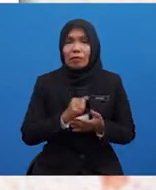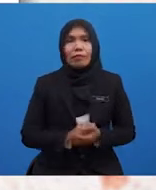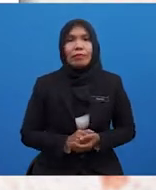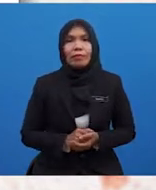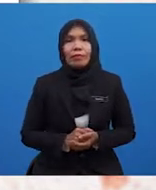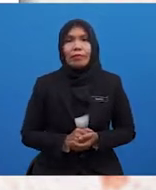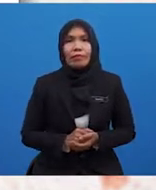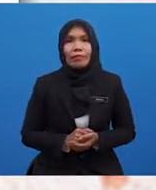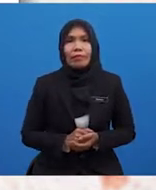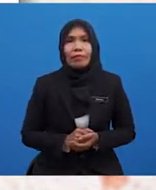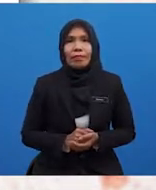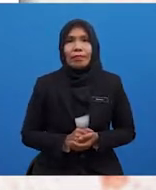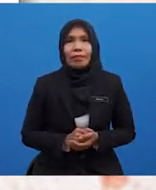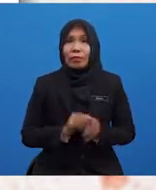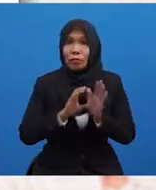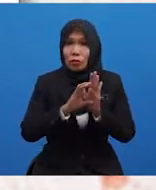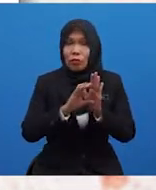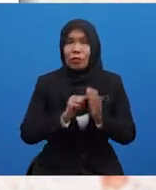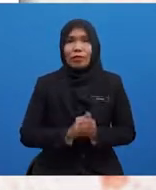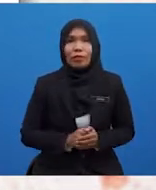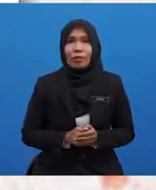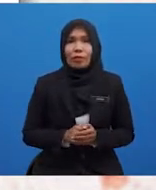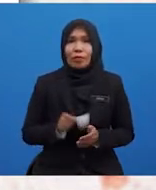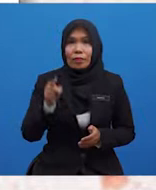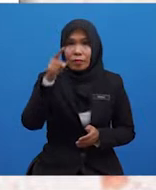menunjukkan kehadiran pelancong.